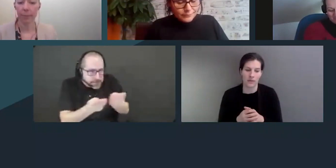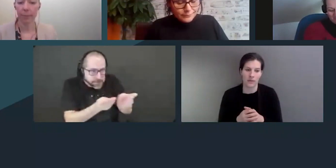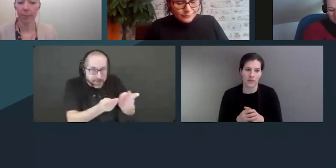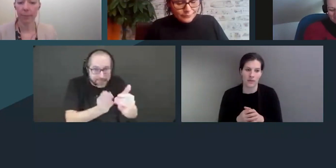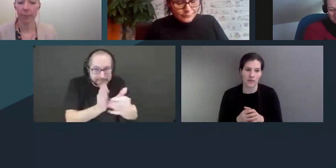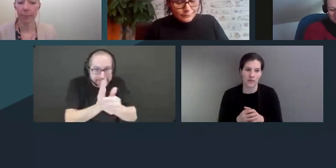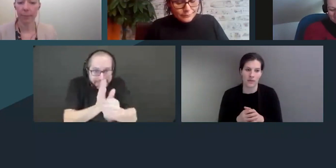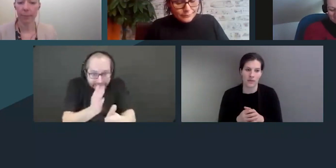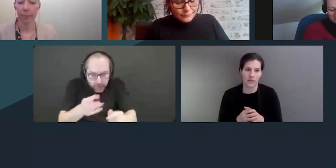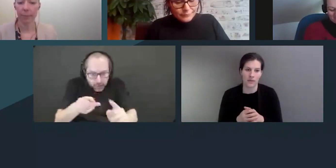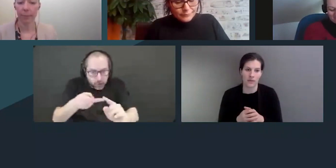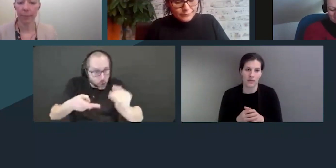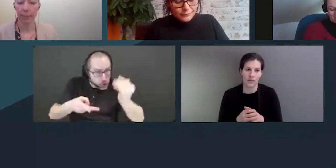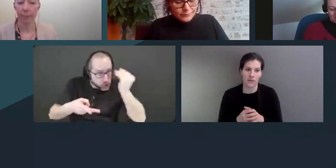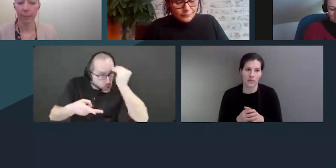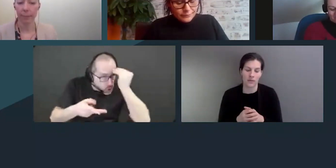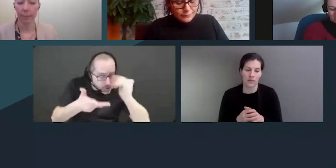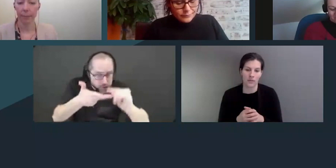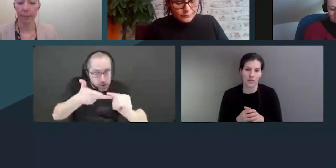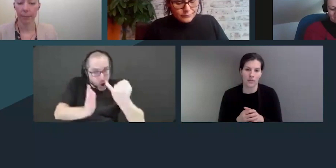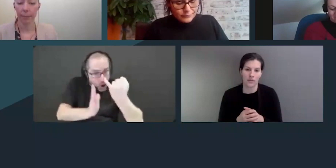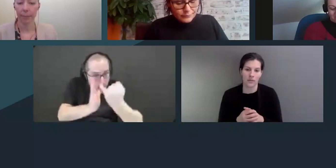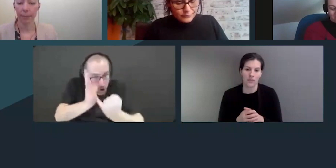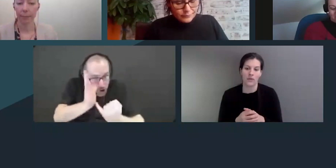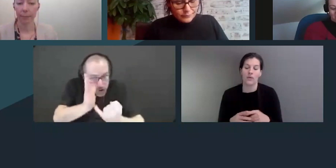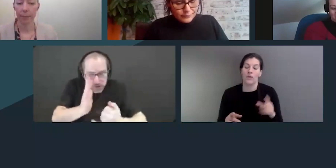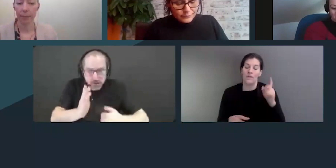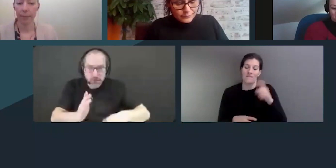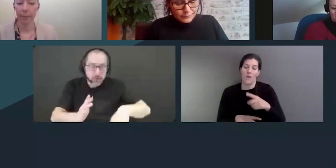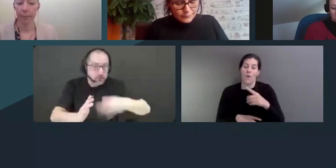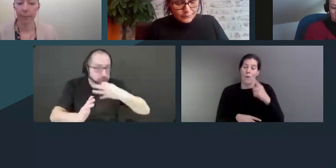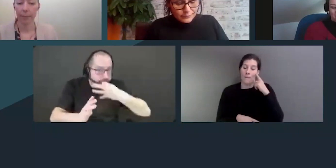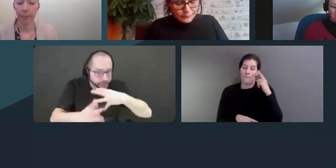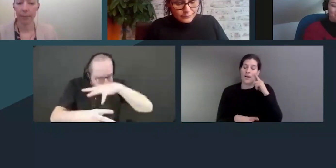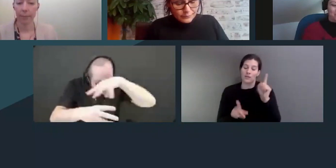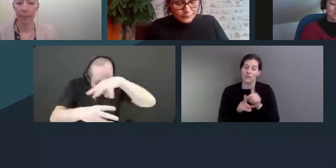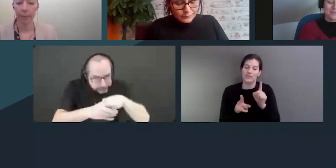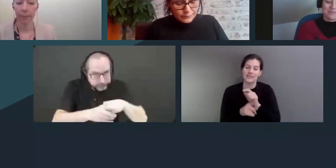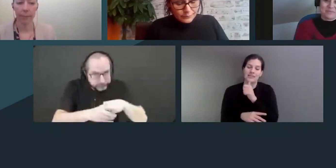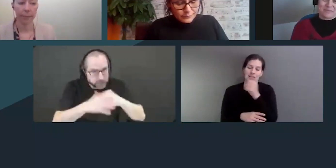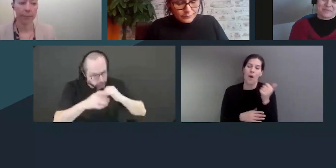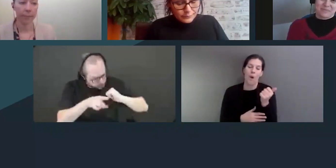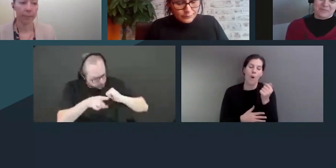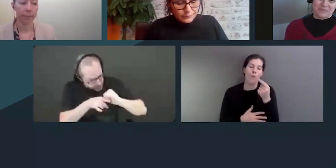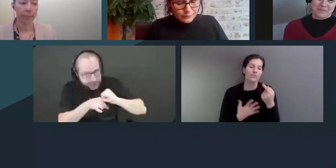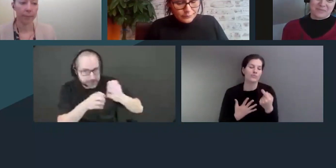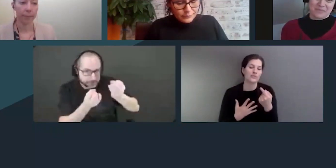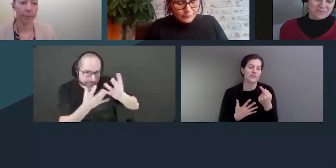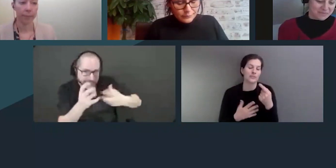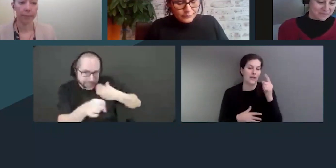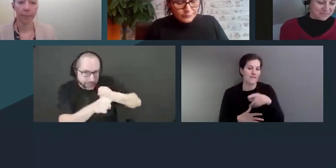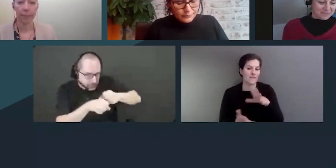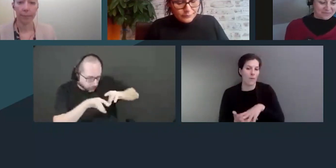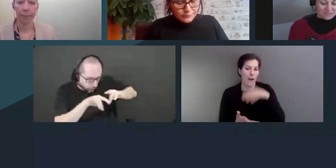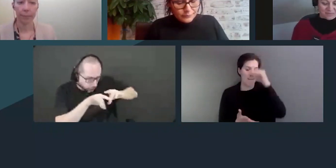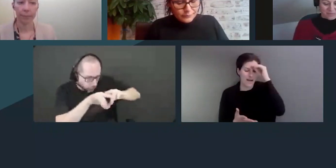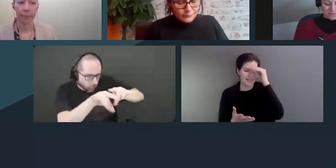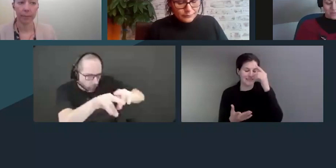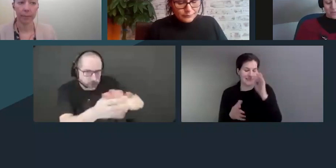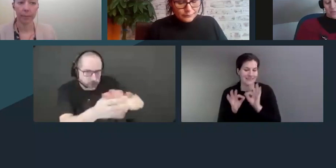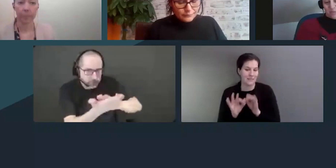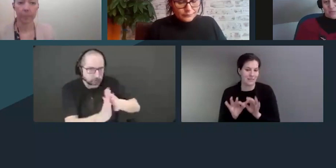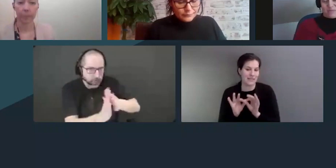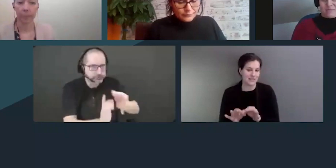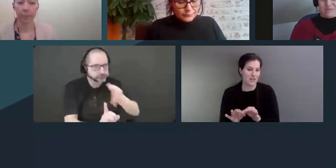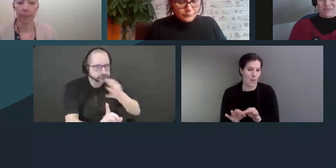ces choses-là. Parfois, dans ma pratique, en abordant les interprètes, je dois prendre des